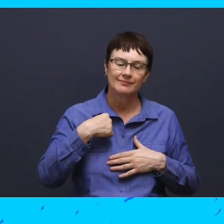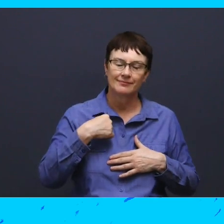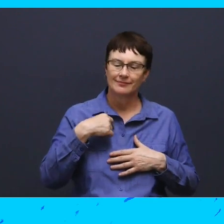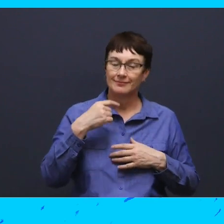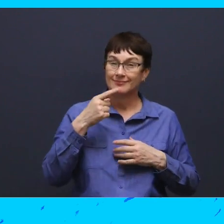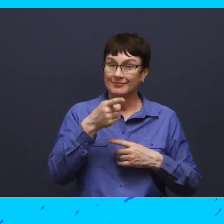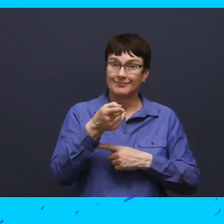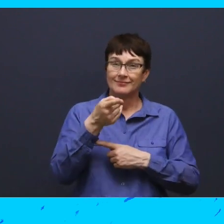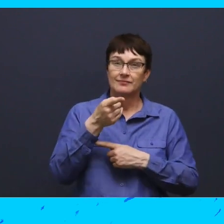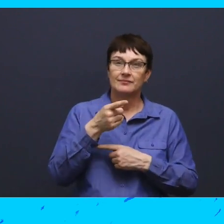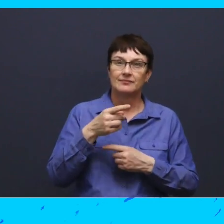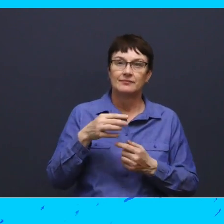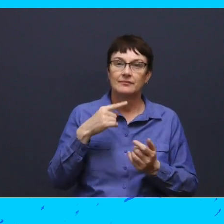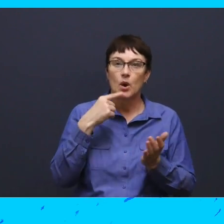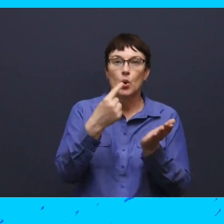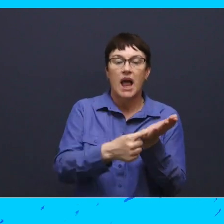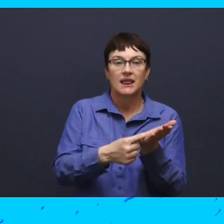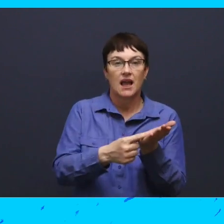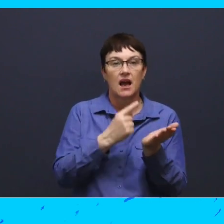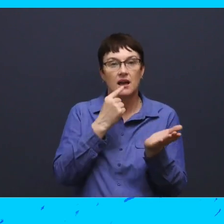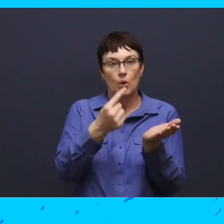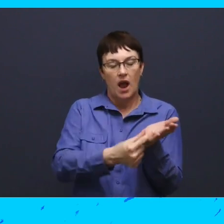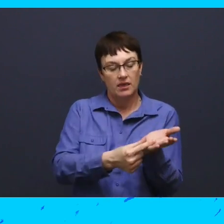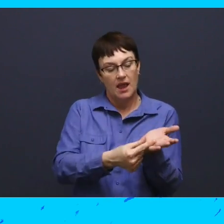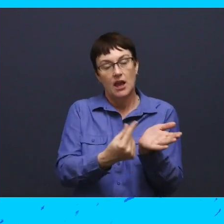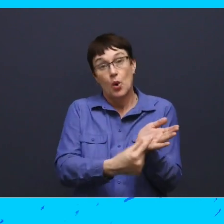J'écoute tout ici de Uganda.